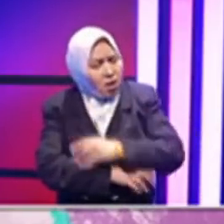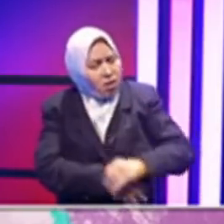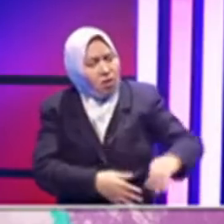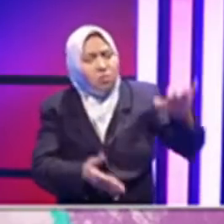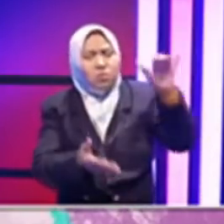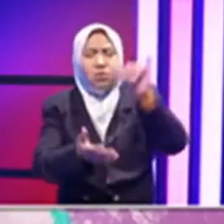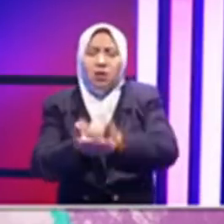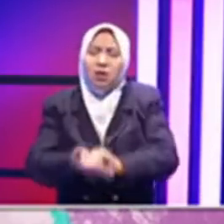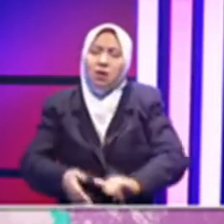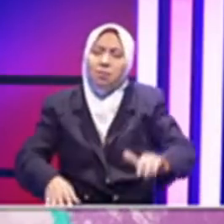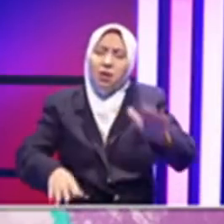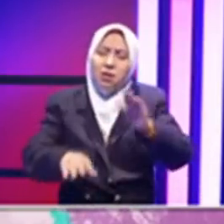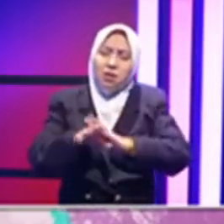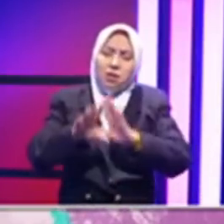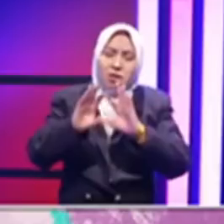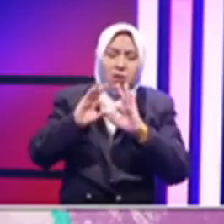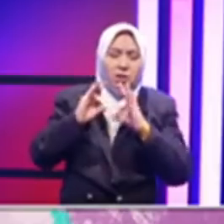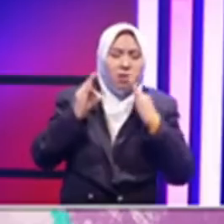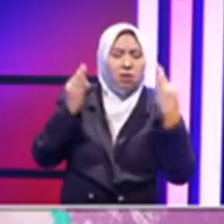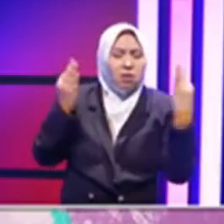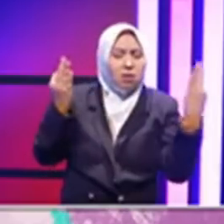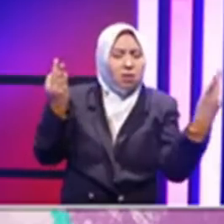كذلك